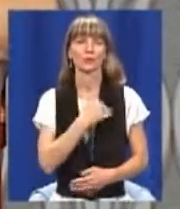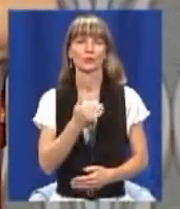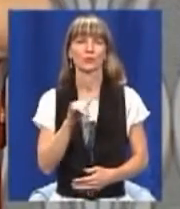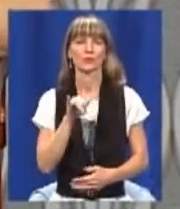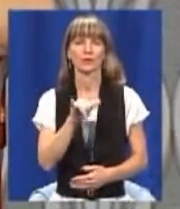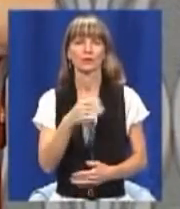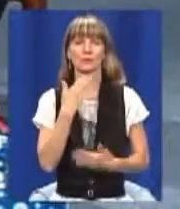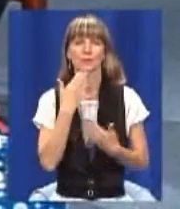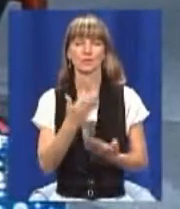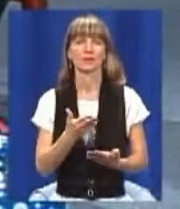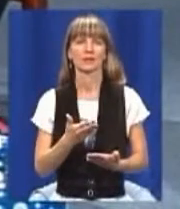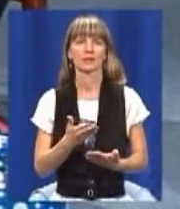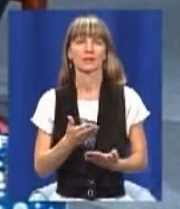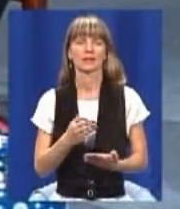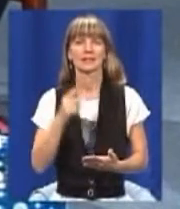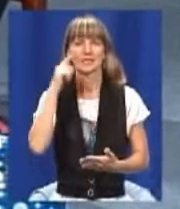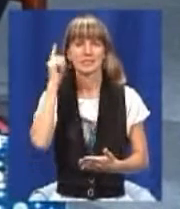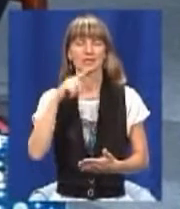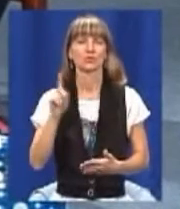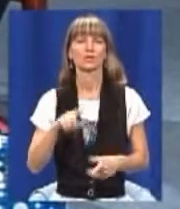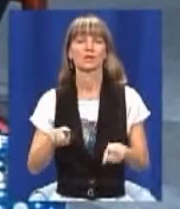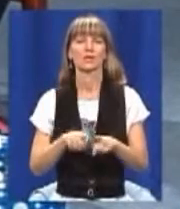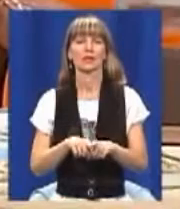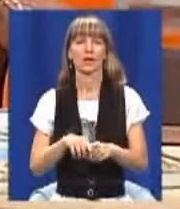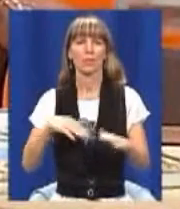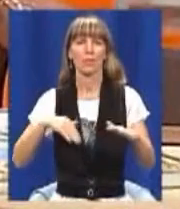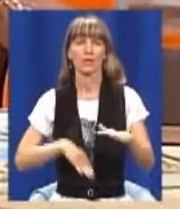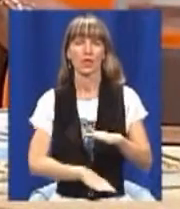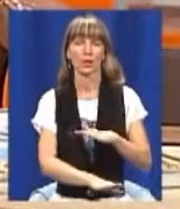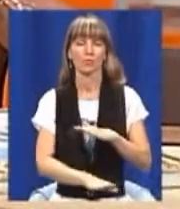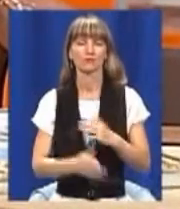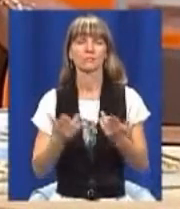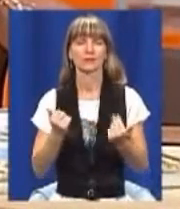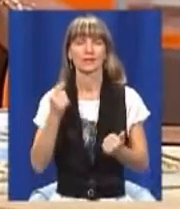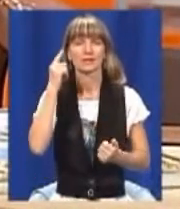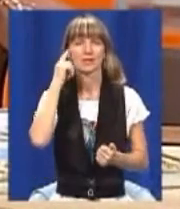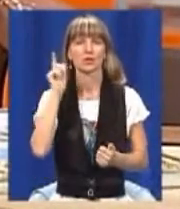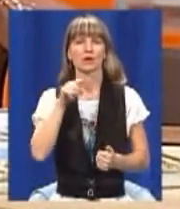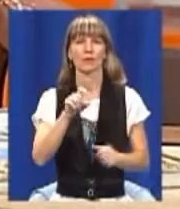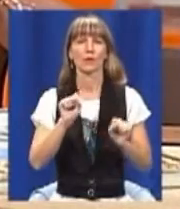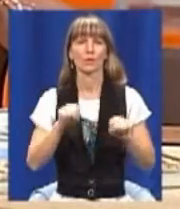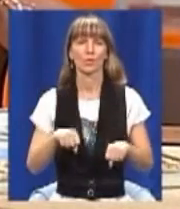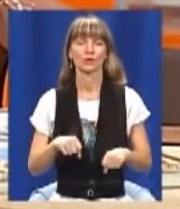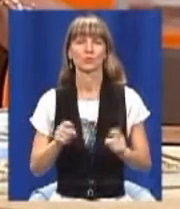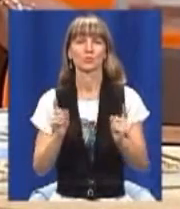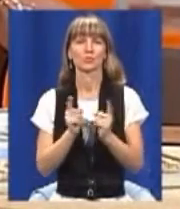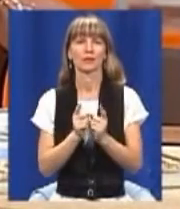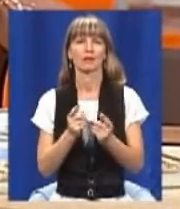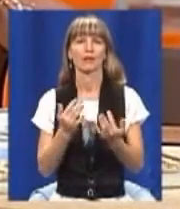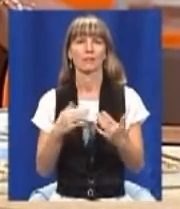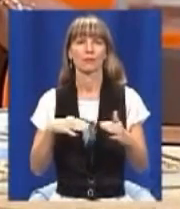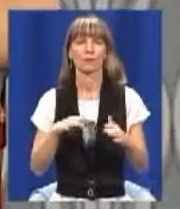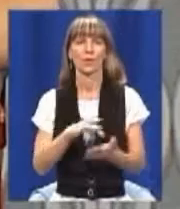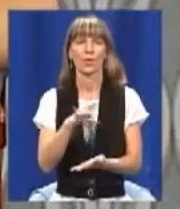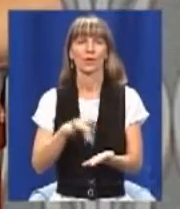запитати ще одне таке запитання. Чи знаєш ти, що таке метро? Так. Що його можна зустріти в декількох містах